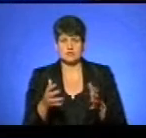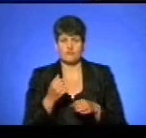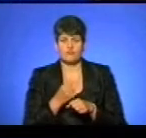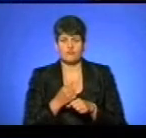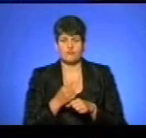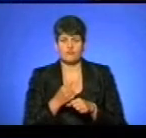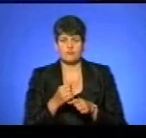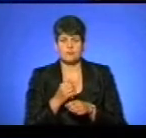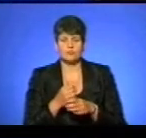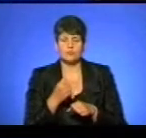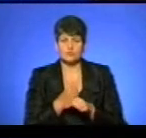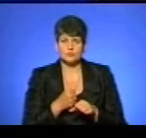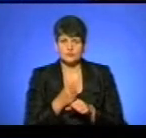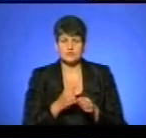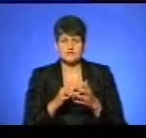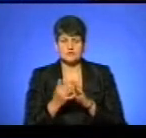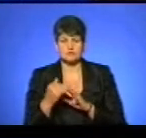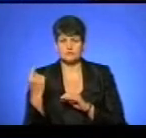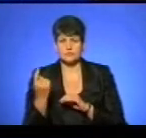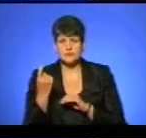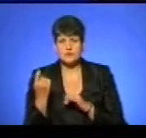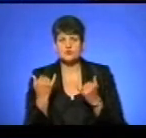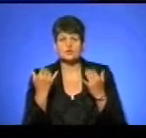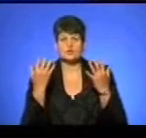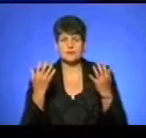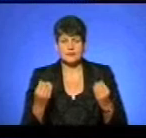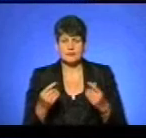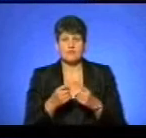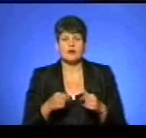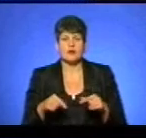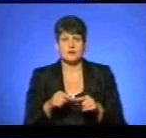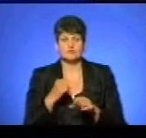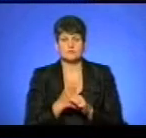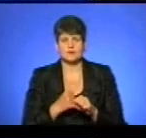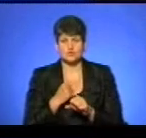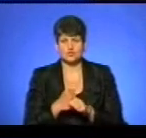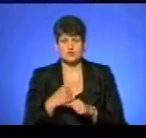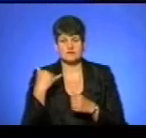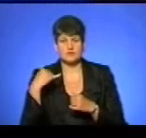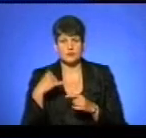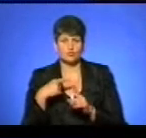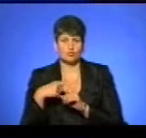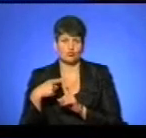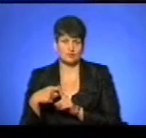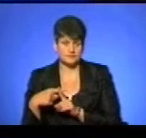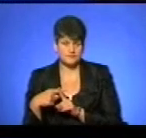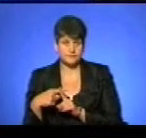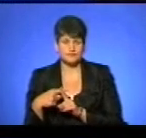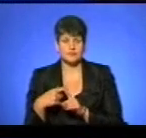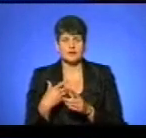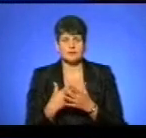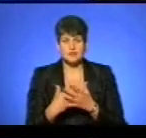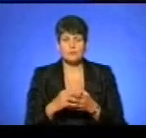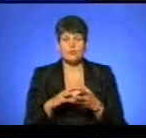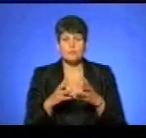в сільськогосподарських підприємствах, на сьогоднішній день галузь працює тваринництво з плюсом. Тобто, по підсумках